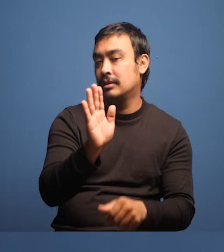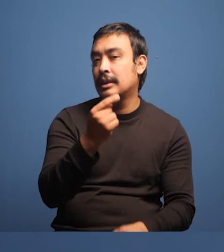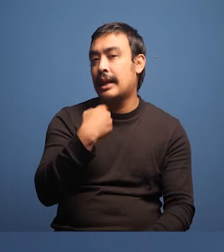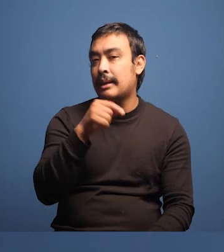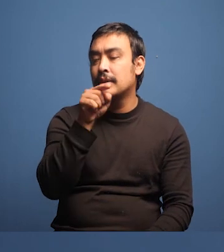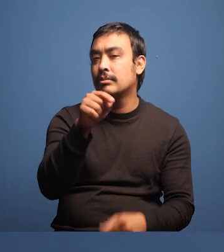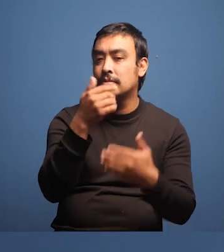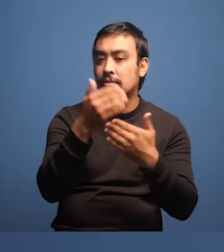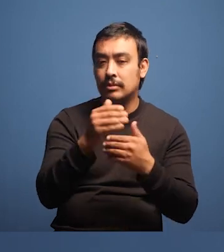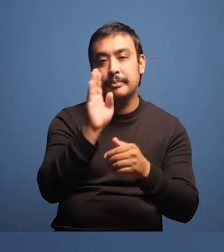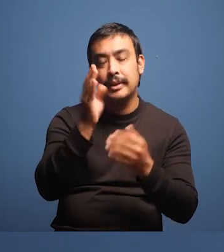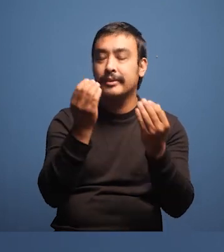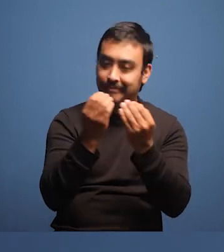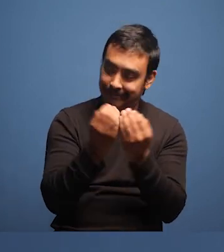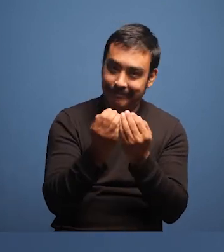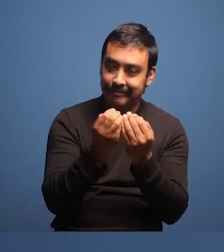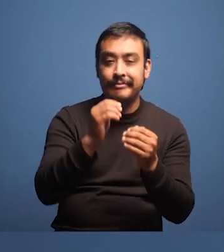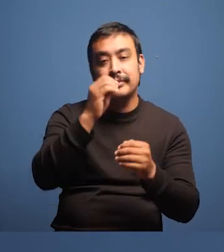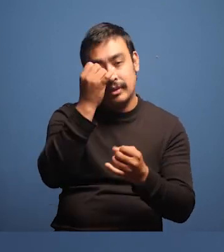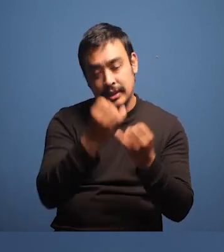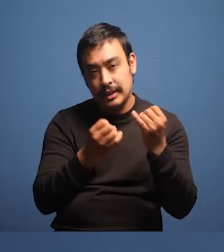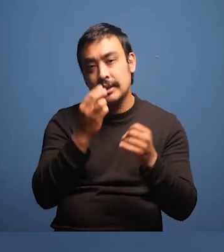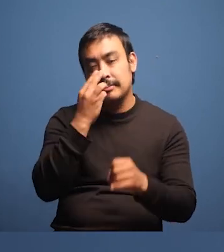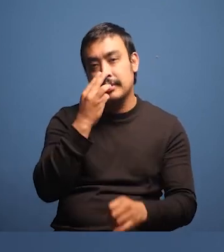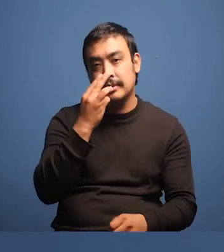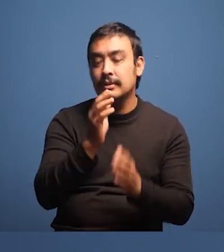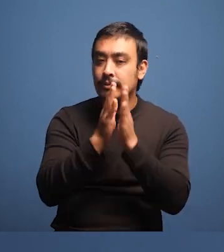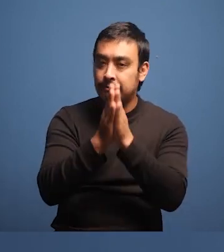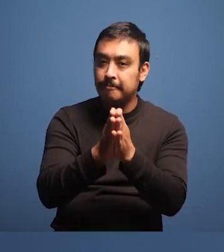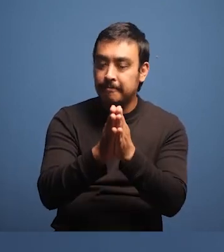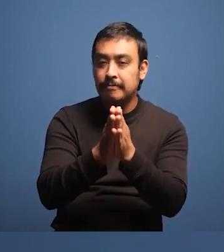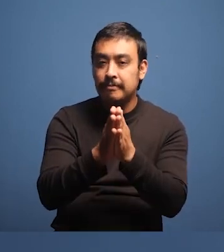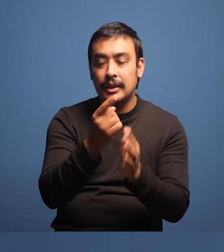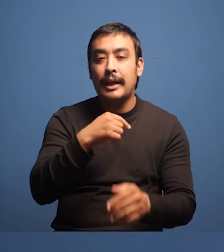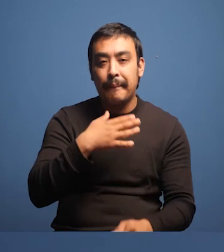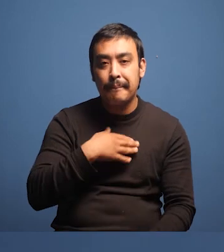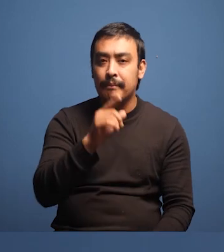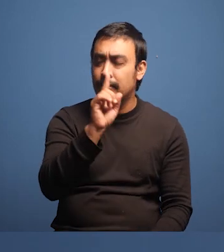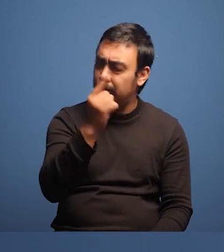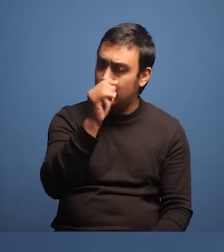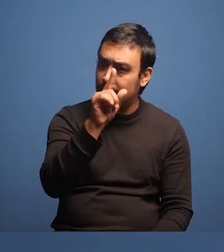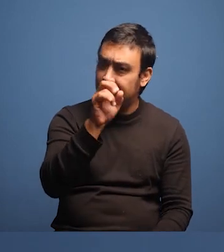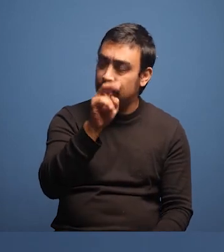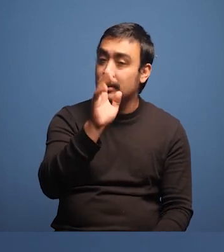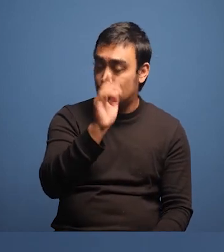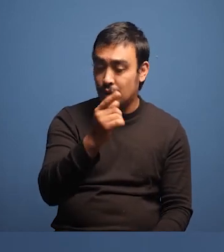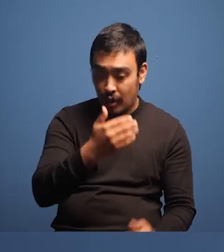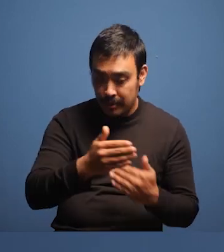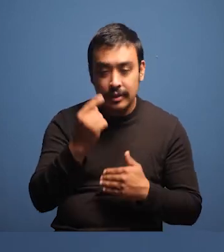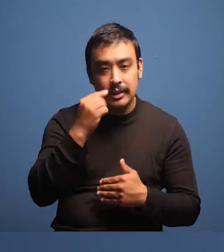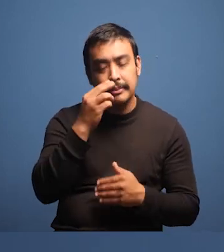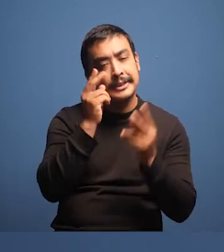तपाईँहरू समक्षबाट बिदा हुन चाहन्छौँ। र अन्त्यमा के रिक्वेस्ट गर्न चाह्यो भने हाम्रो चाहिँ यो एउटा फर्स्ट लाइभ सेसन हो र आगामी दिनमा चाहिँ हामीले